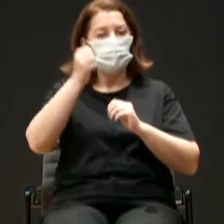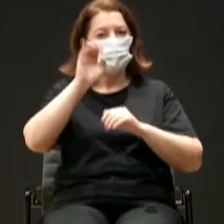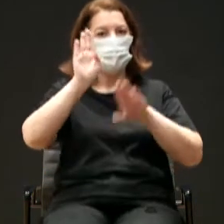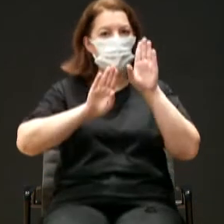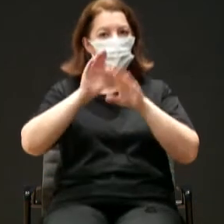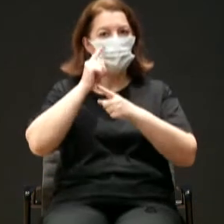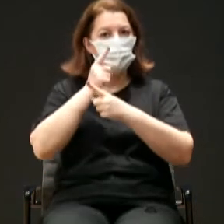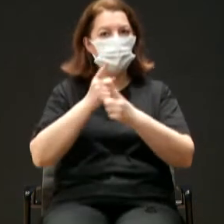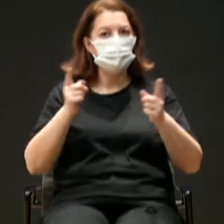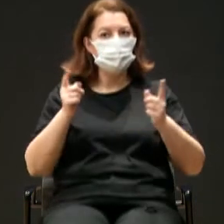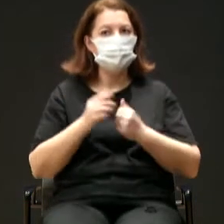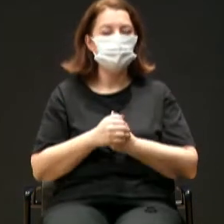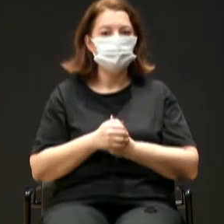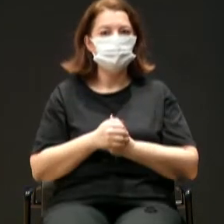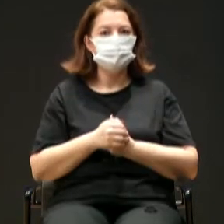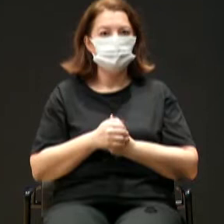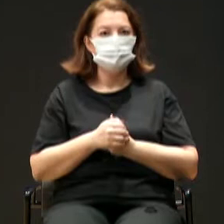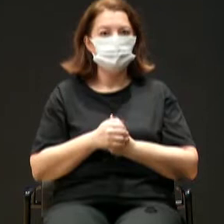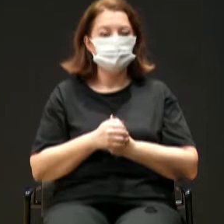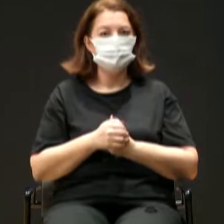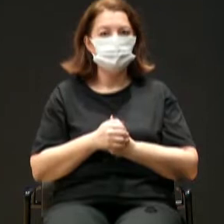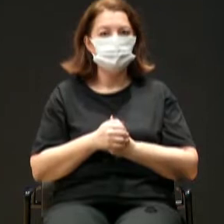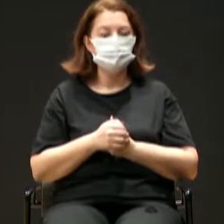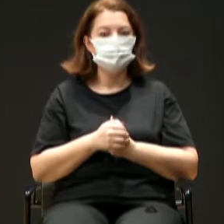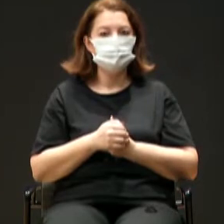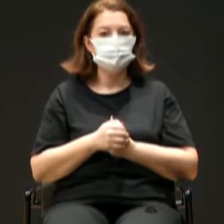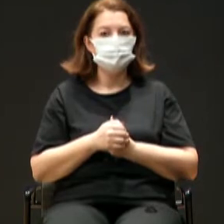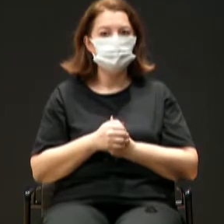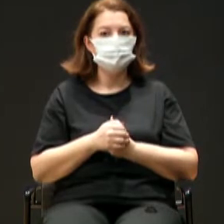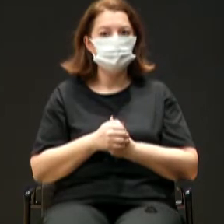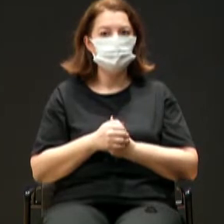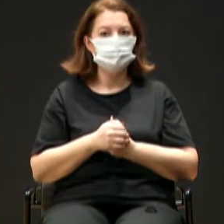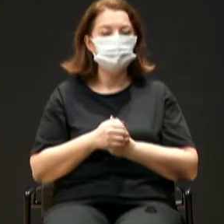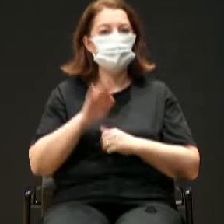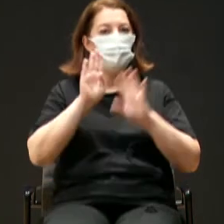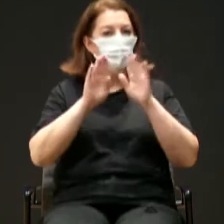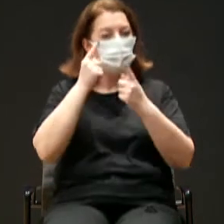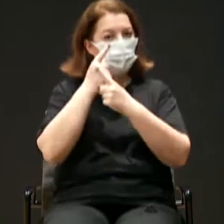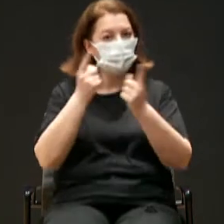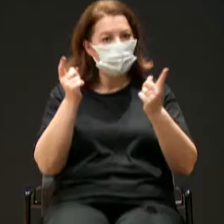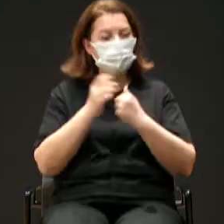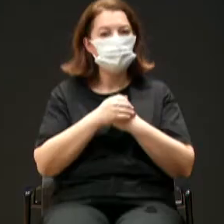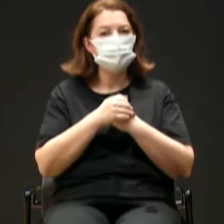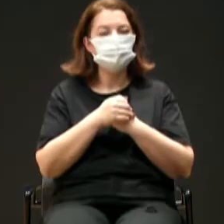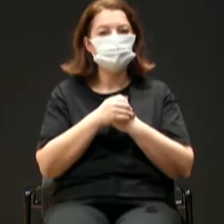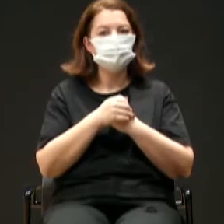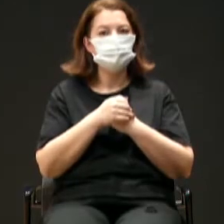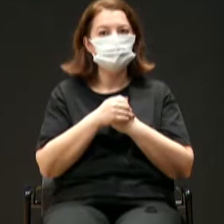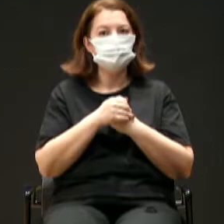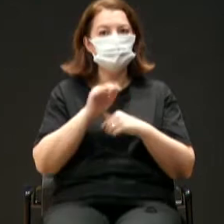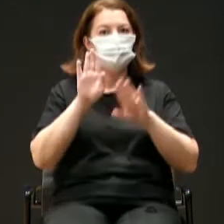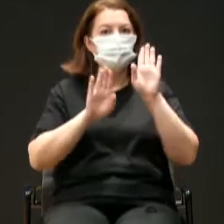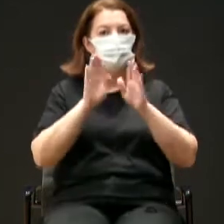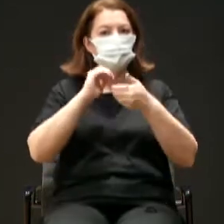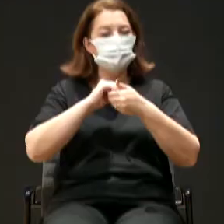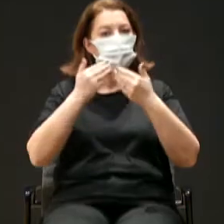Evet, Neşet Bey'in okumuş olduğu sözlü önergesini gündeme almak üzere oylarınıza sunuyorum. Kabul edenler, etmeyenler